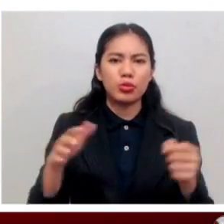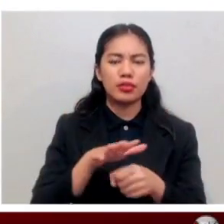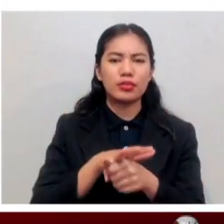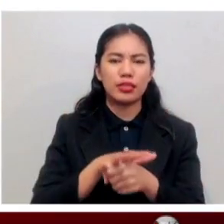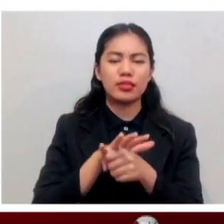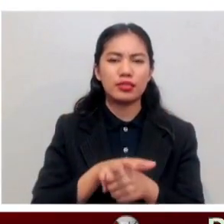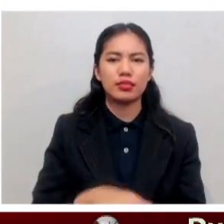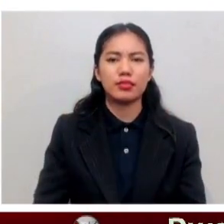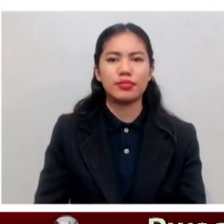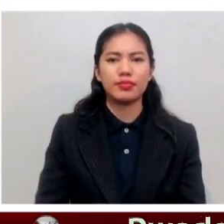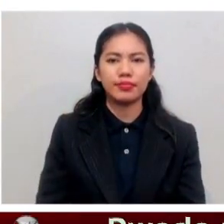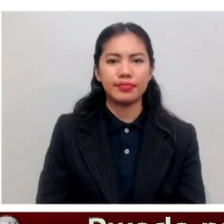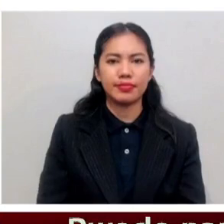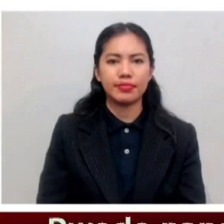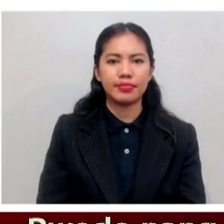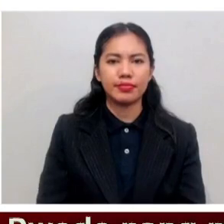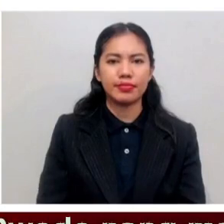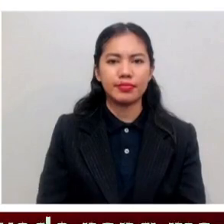Na